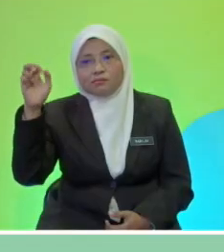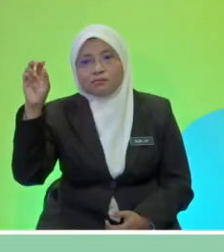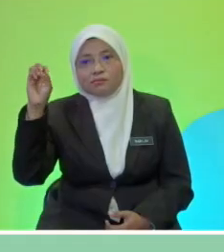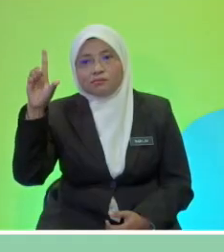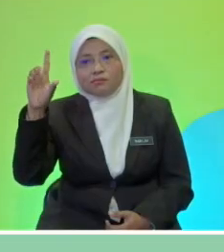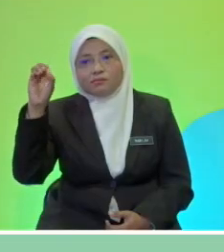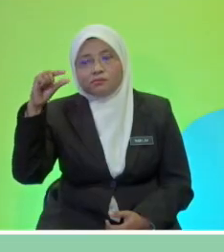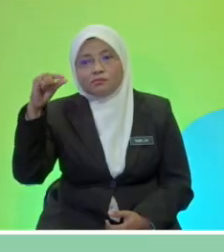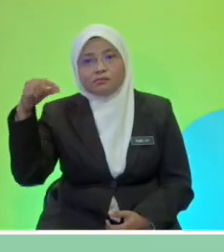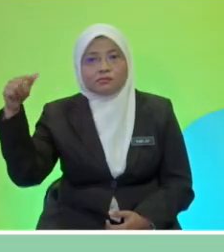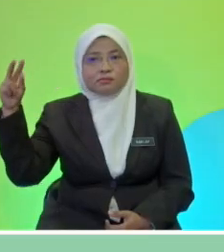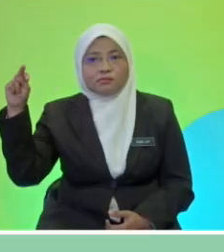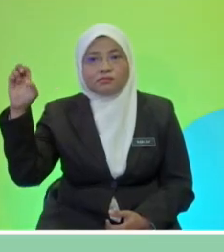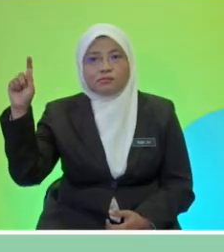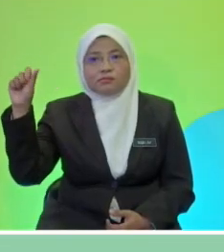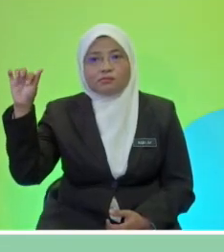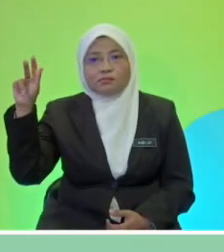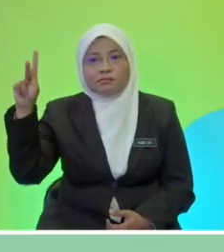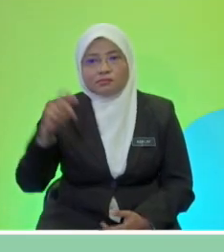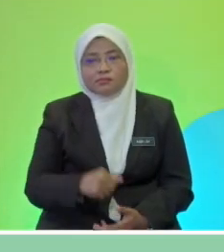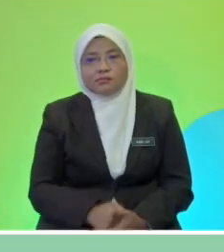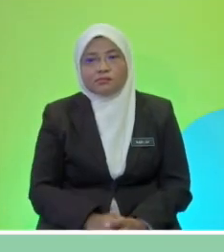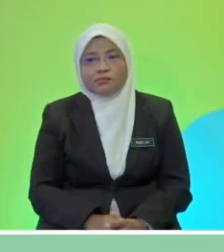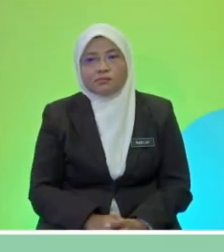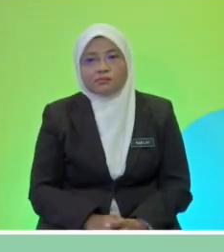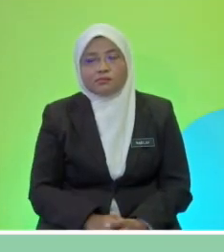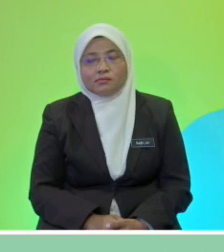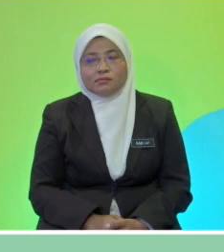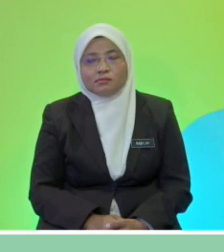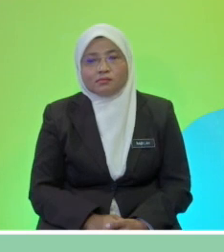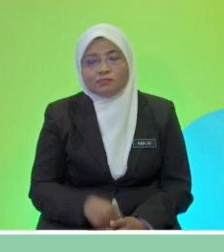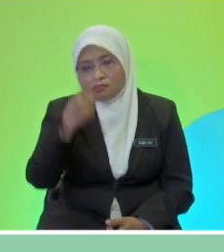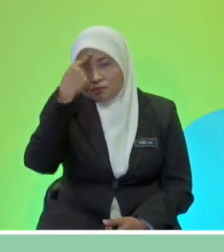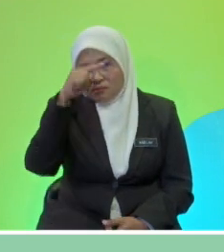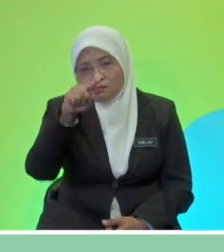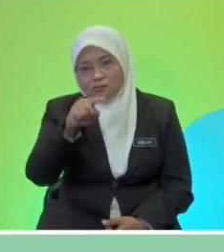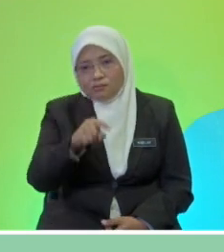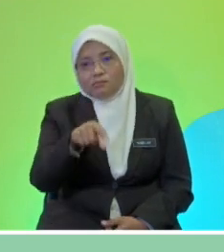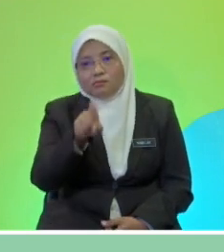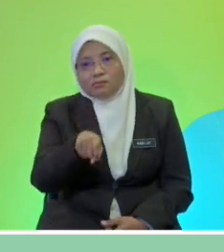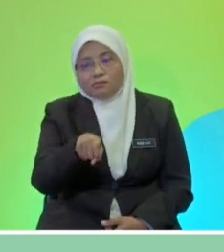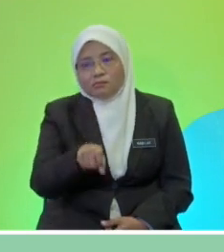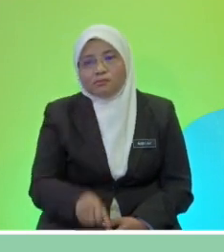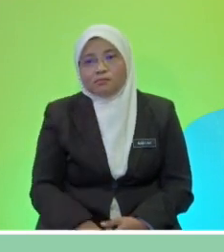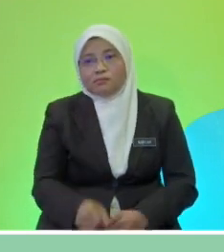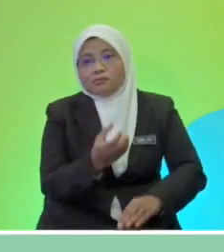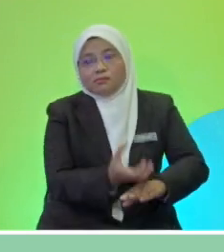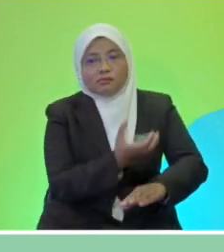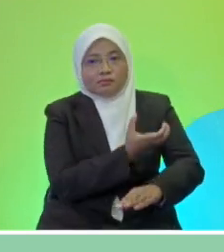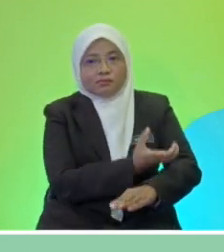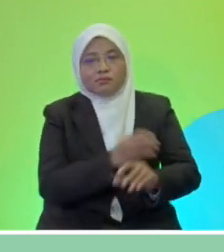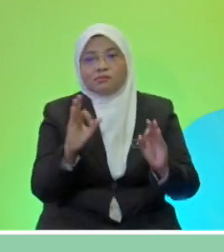Bagaimana dalam penentuan sala-sila atau susu galau tentang keluarga keturunan